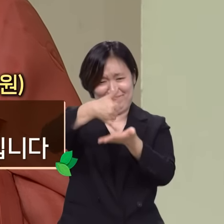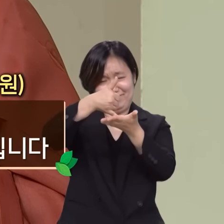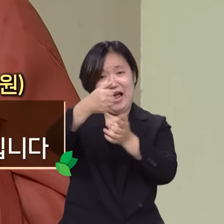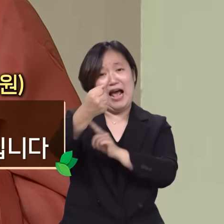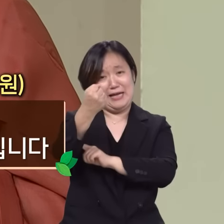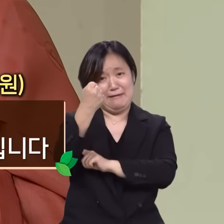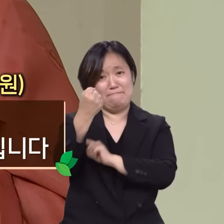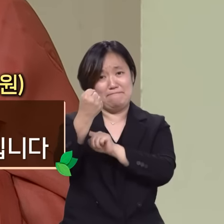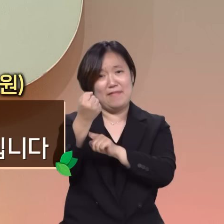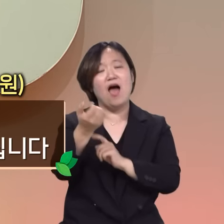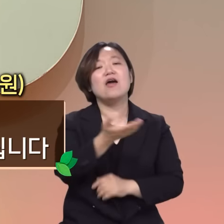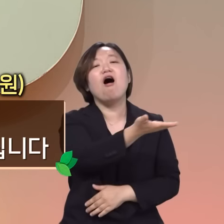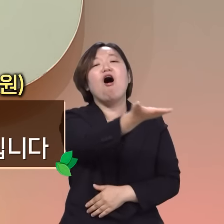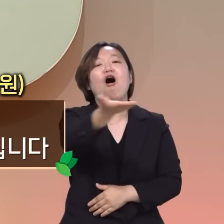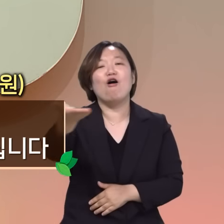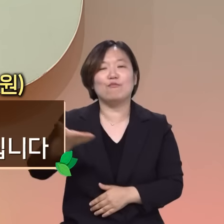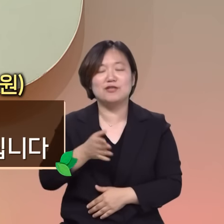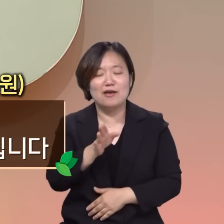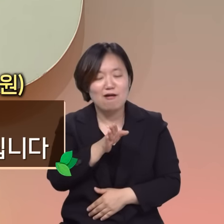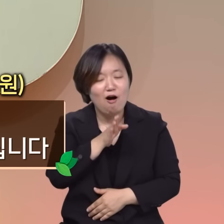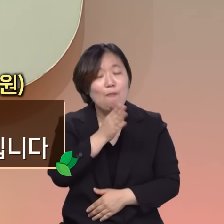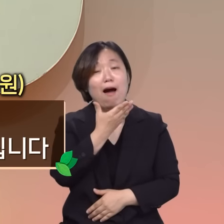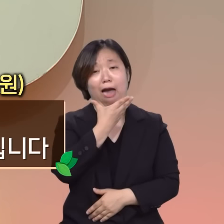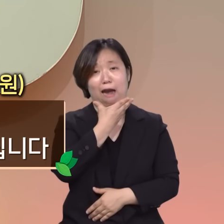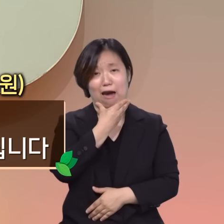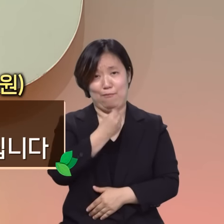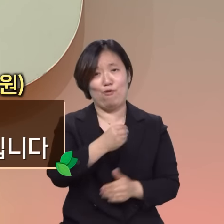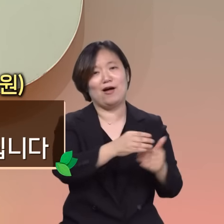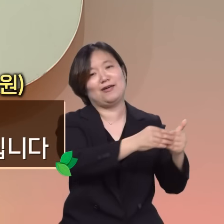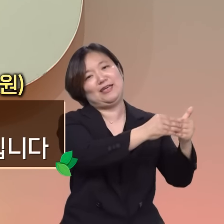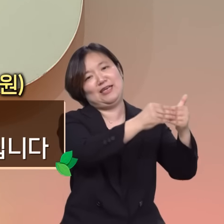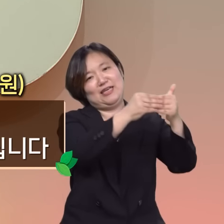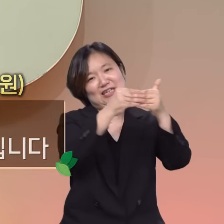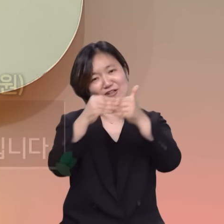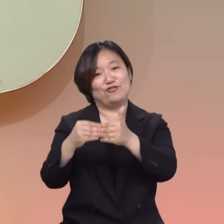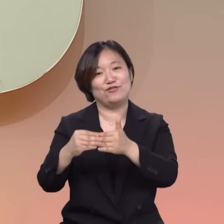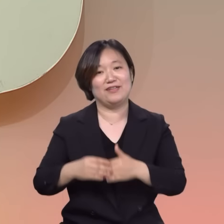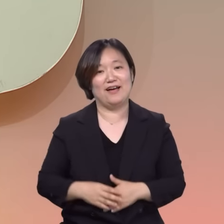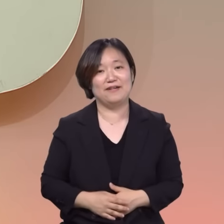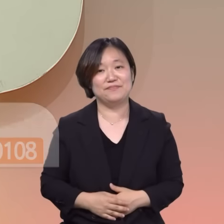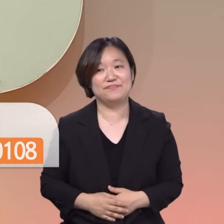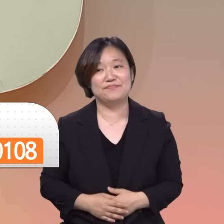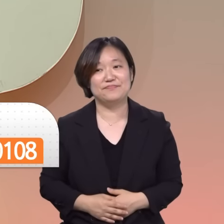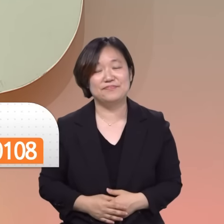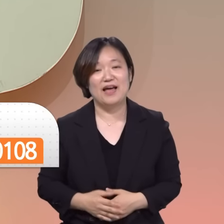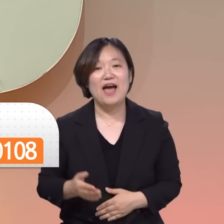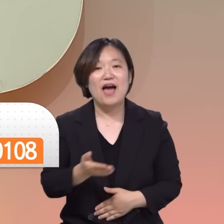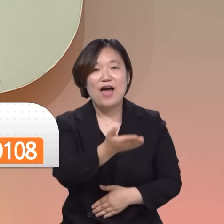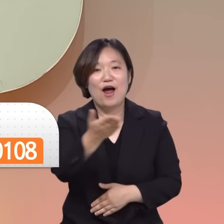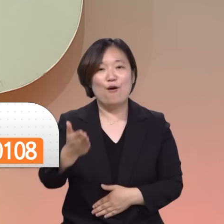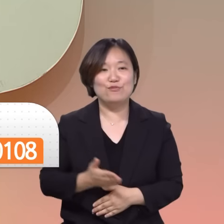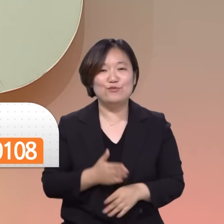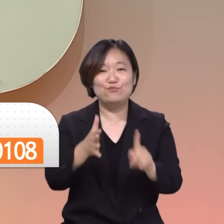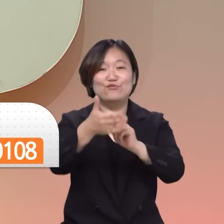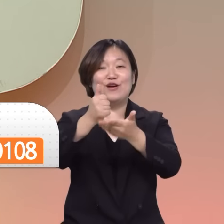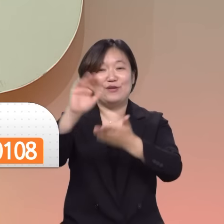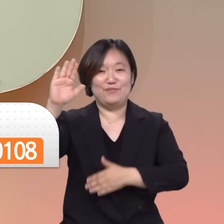힘이 여러분들을 진정한 행복의 길로 이끌어 줄 것입니다 여러분